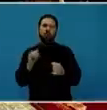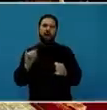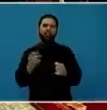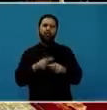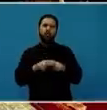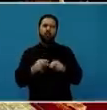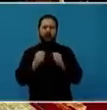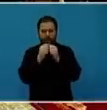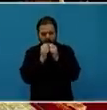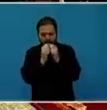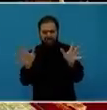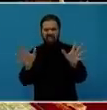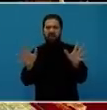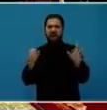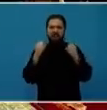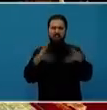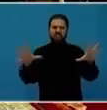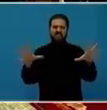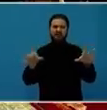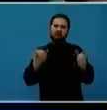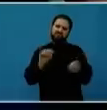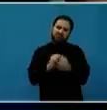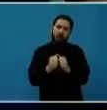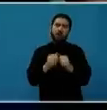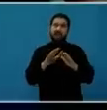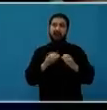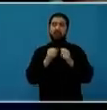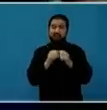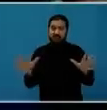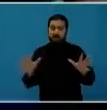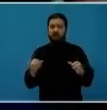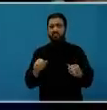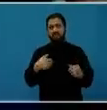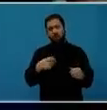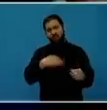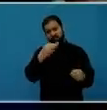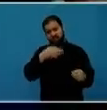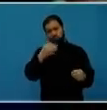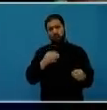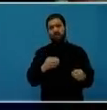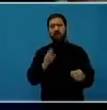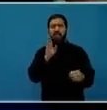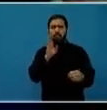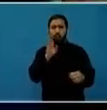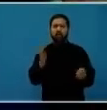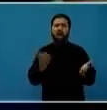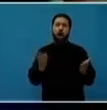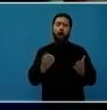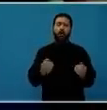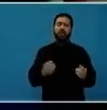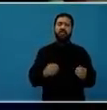sau unii chiar și blestemă. Eu vreau să vă spun că de multe ori și din experiența mea la